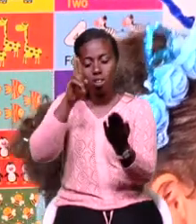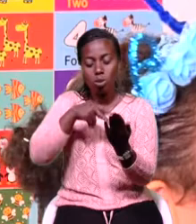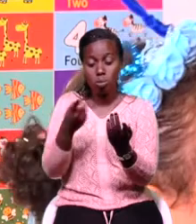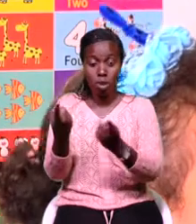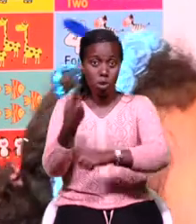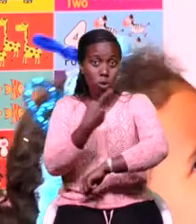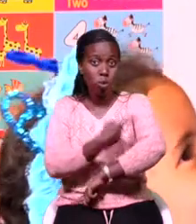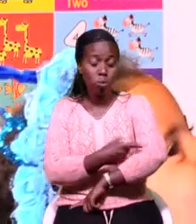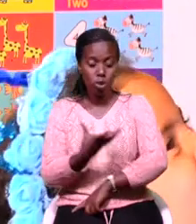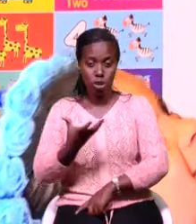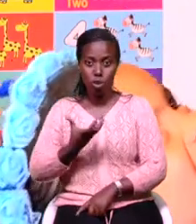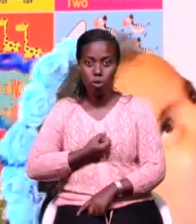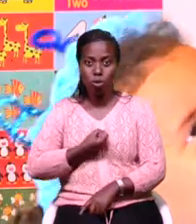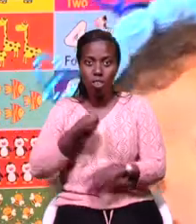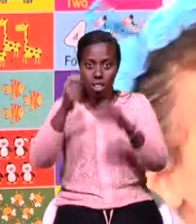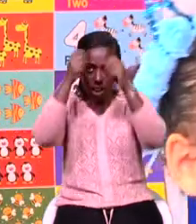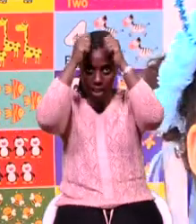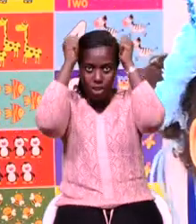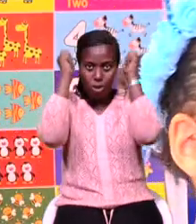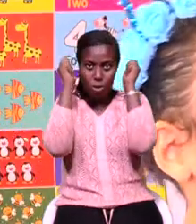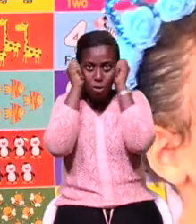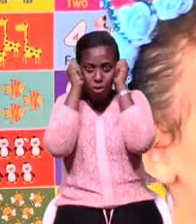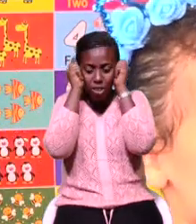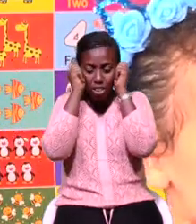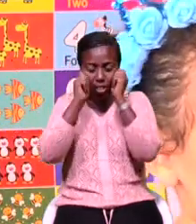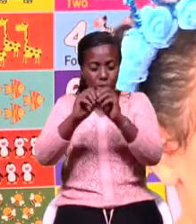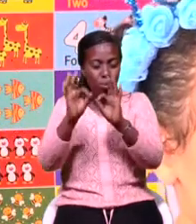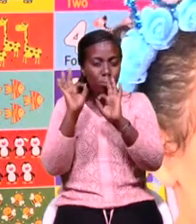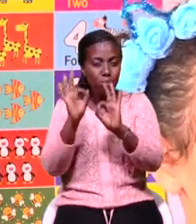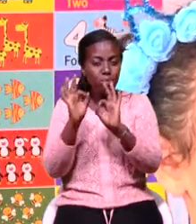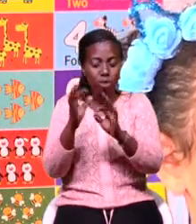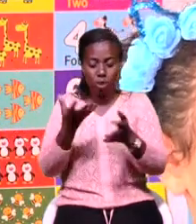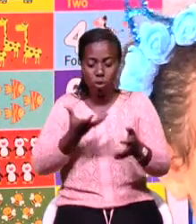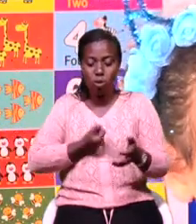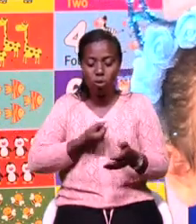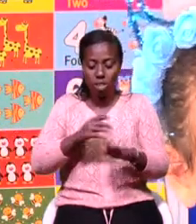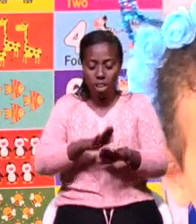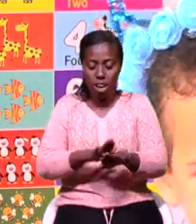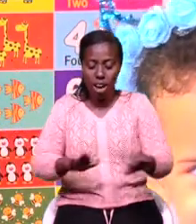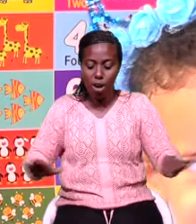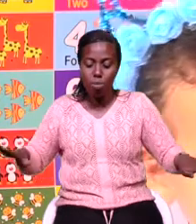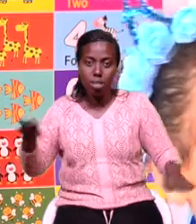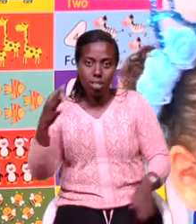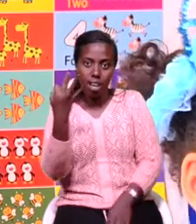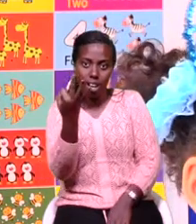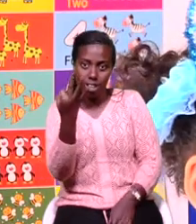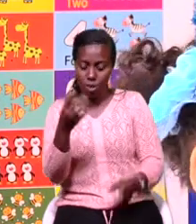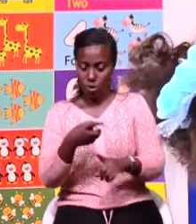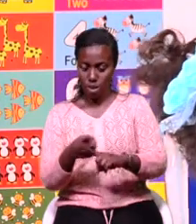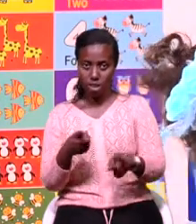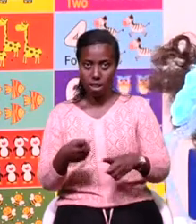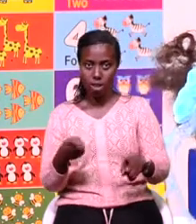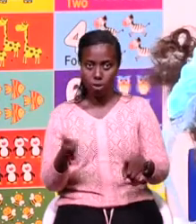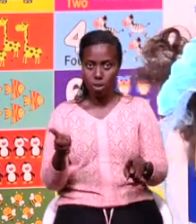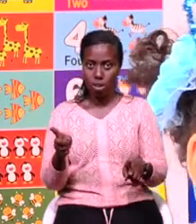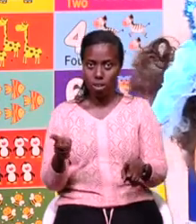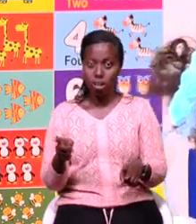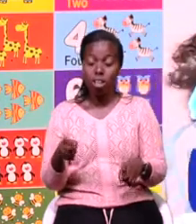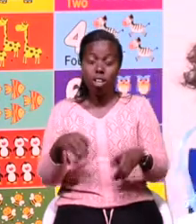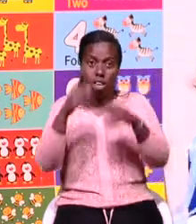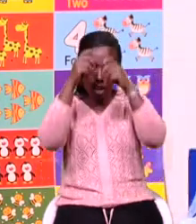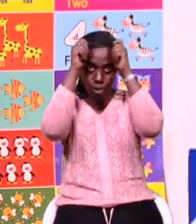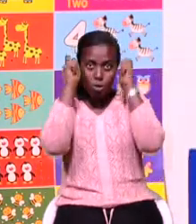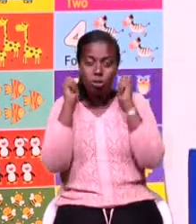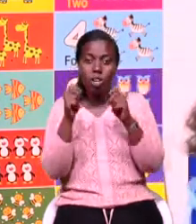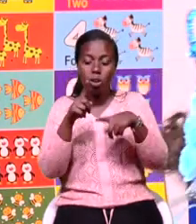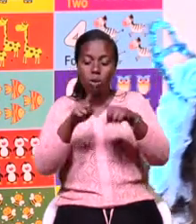munsi rero dufite ingofero idasanzwe aha dufite ameza atatu atandukanye ingofero bitewe